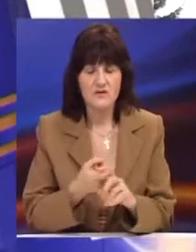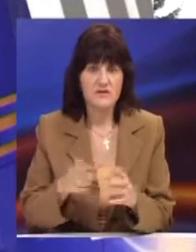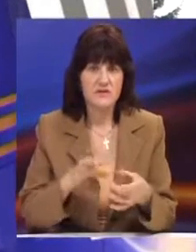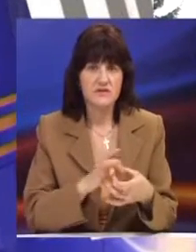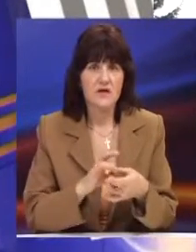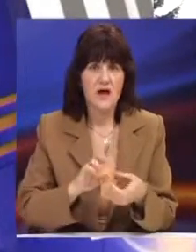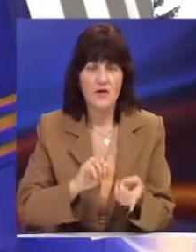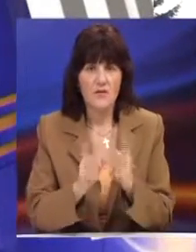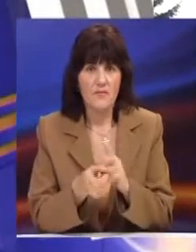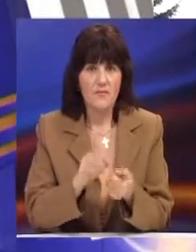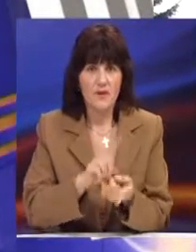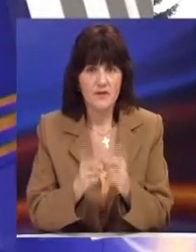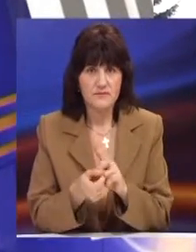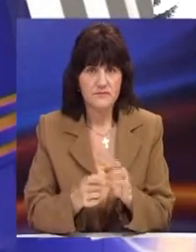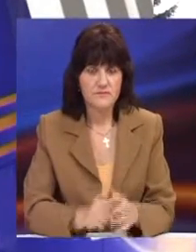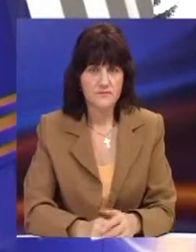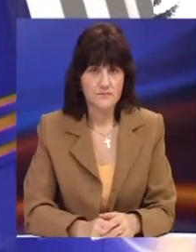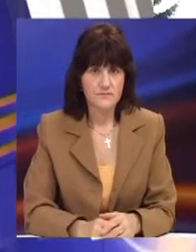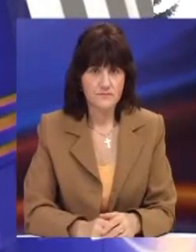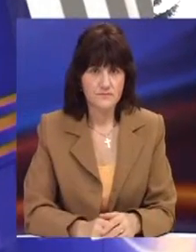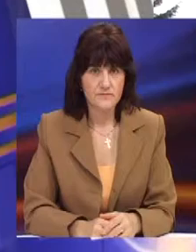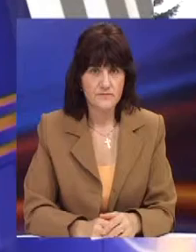nekih prestrojavanja